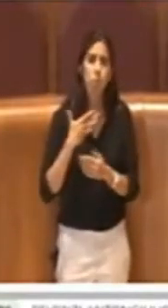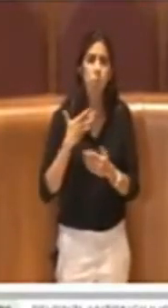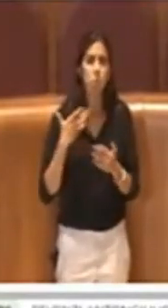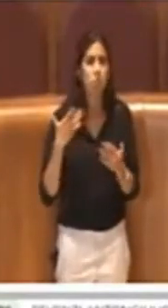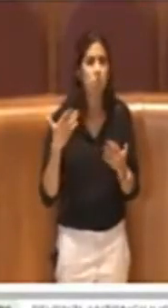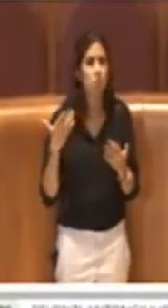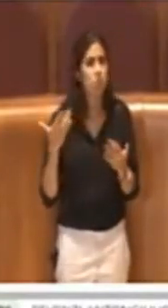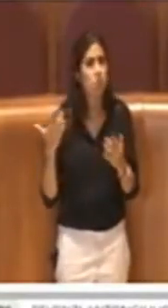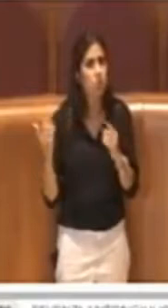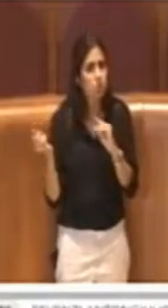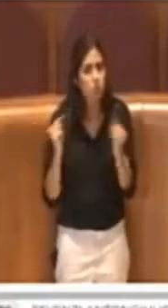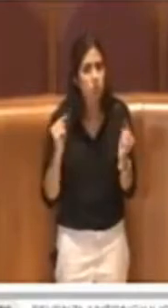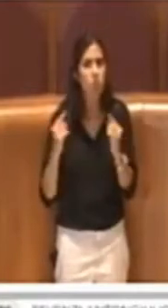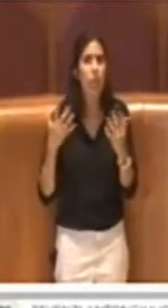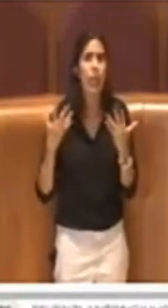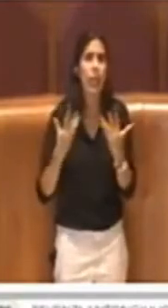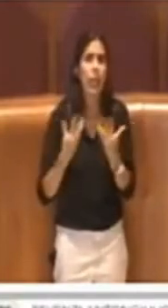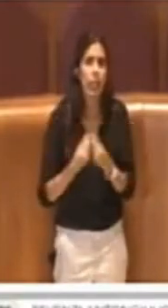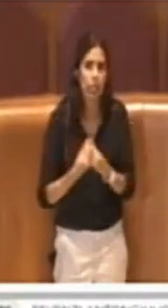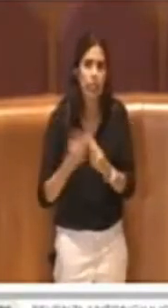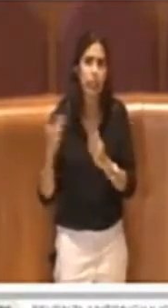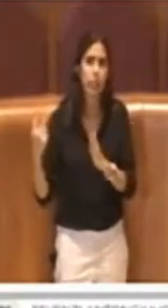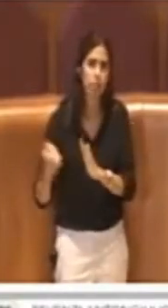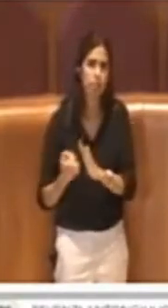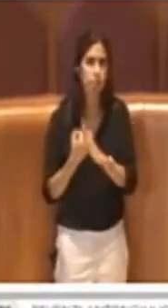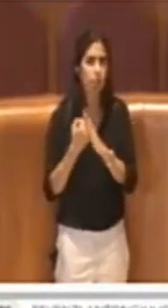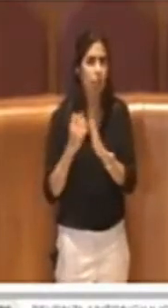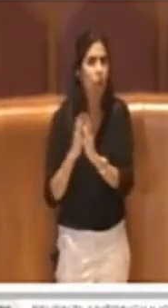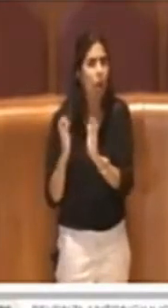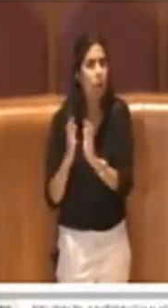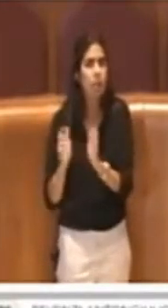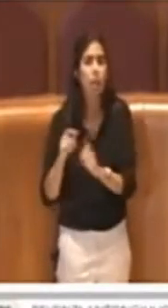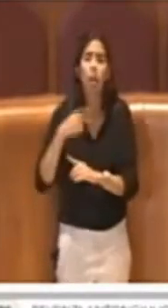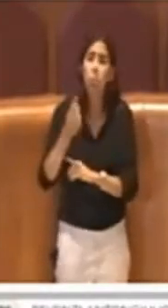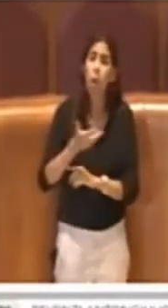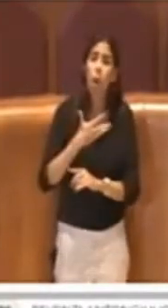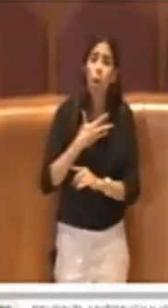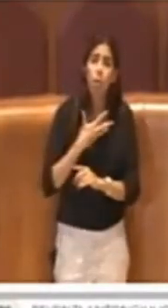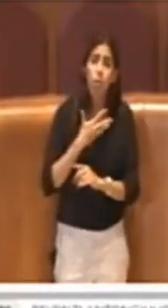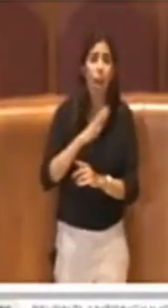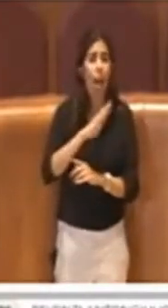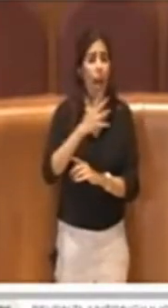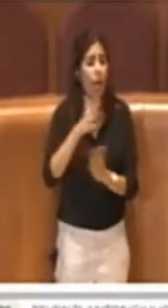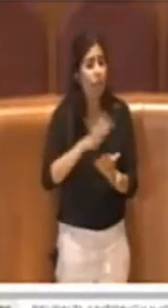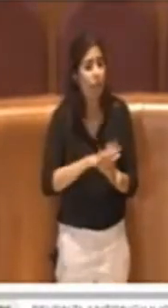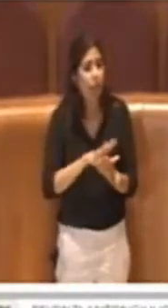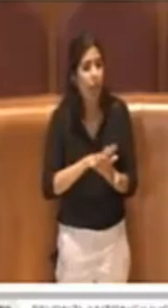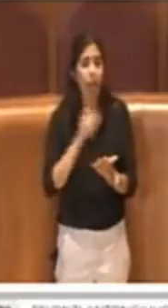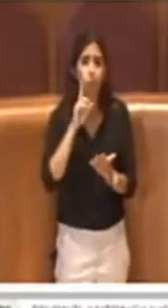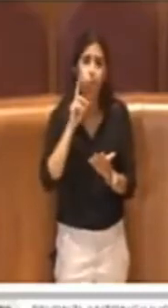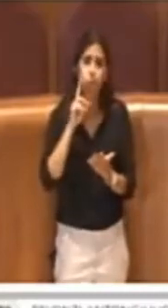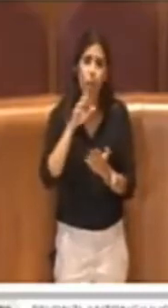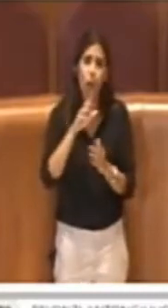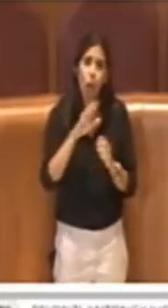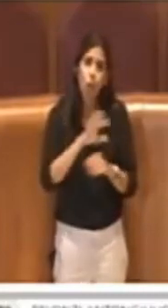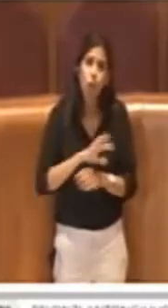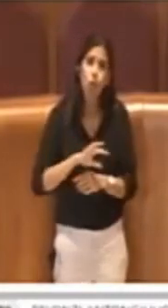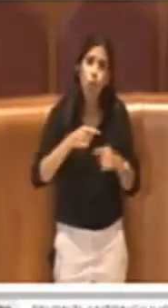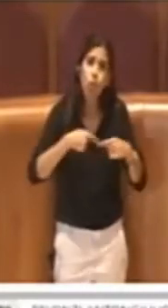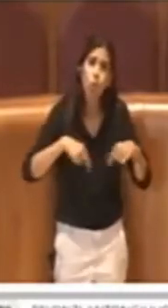delle interazioni con gli stakeholder, sono passati altri atti sempre nella giunta regionale